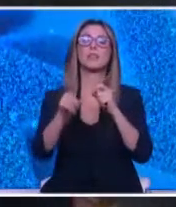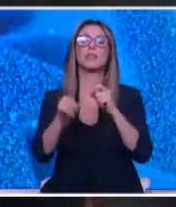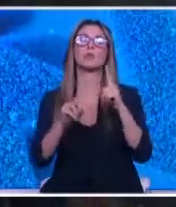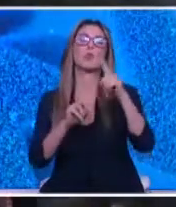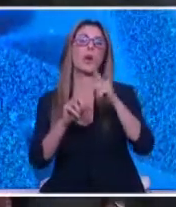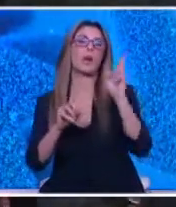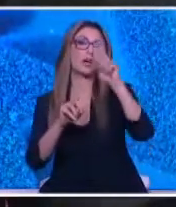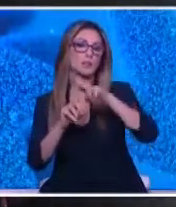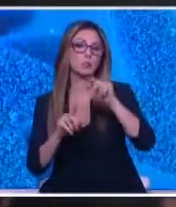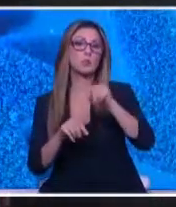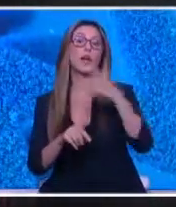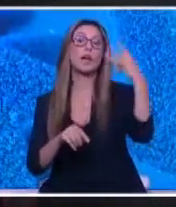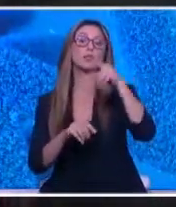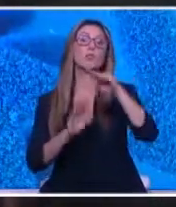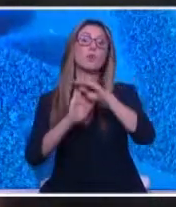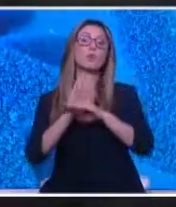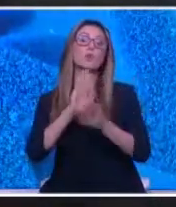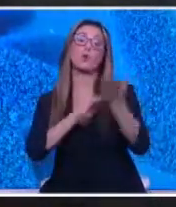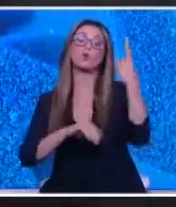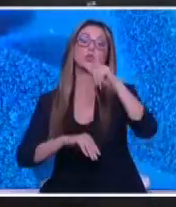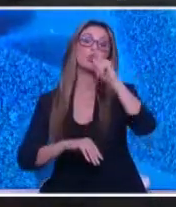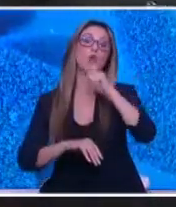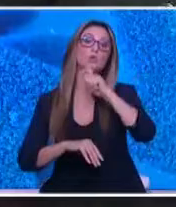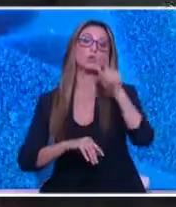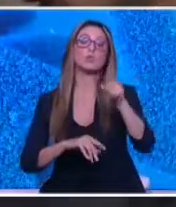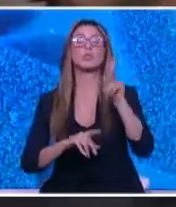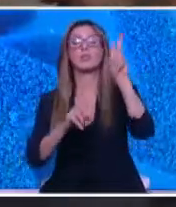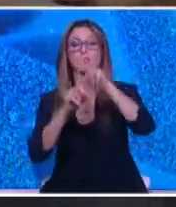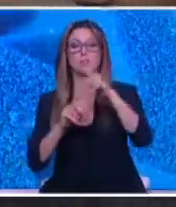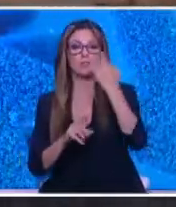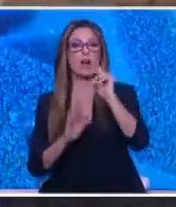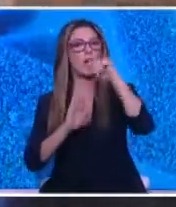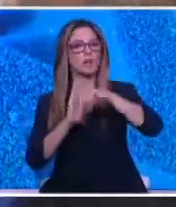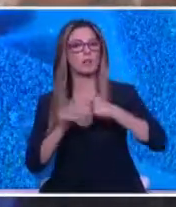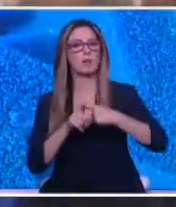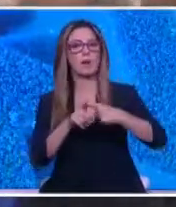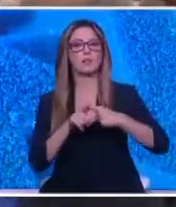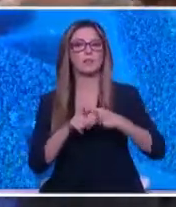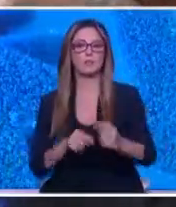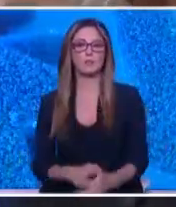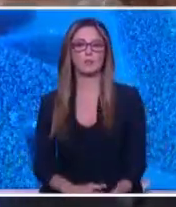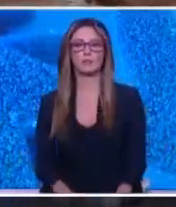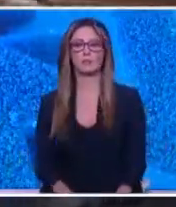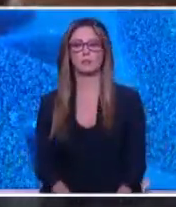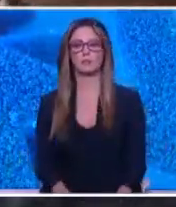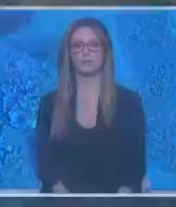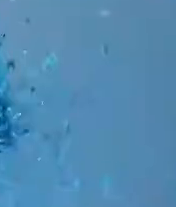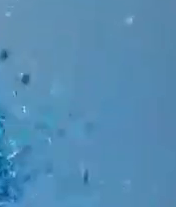katılacak. Erdoğan bu programdan önce Çorum'da partililere hitap etti. Ayrıntıları paylaşacağız.